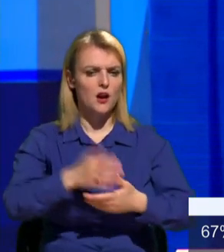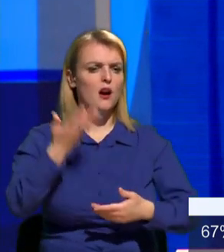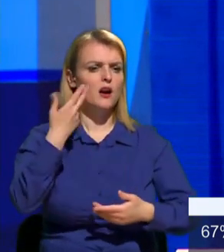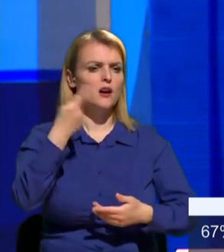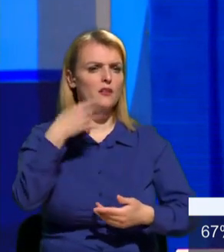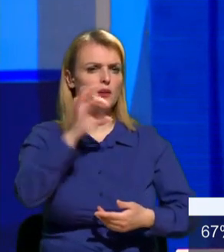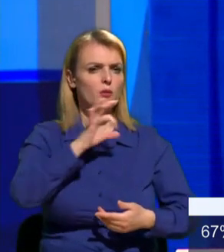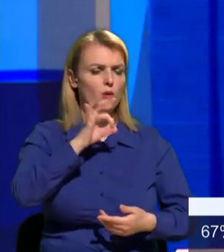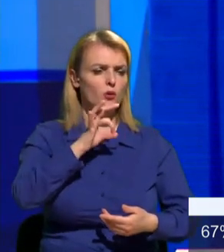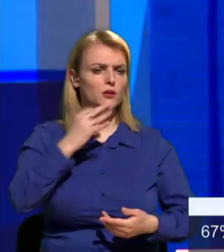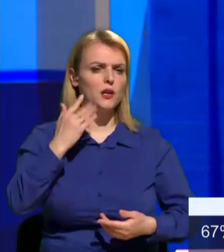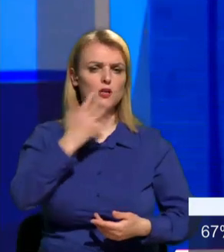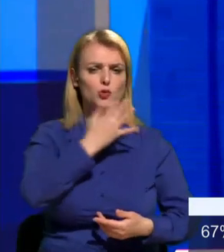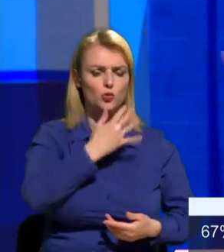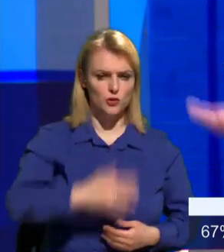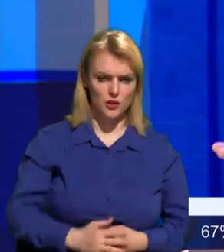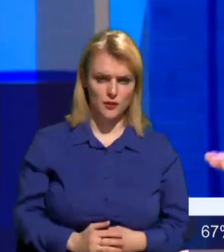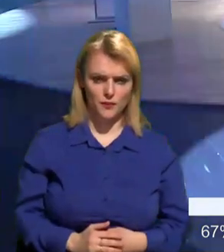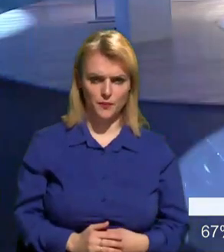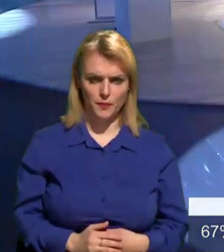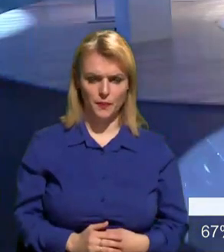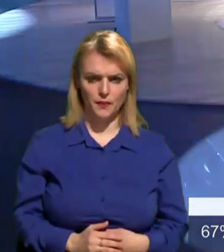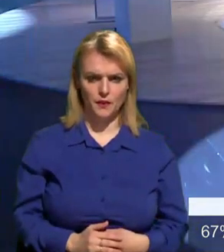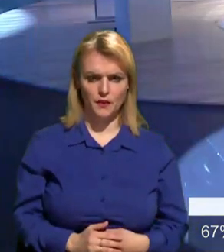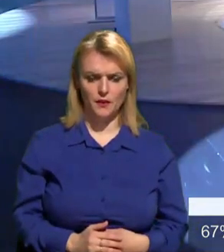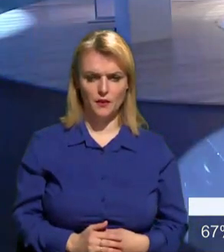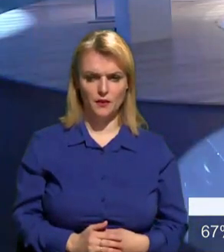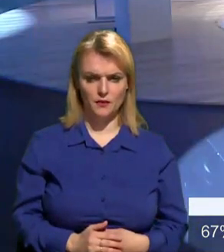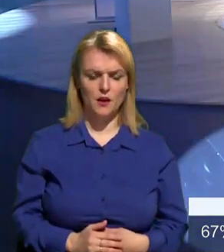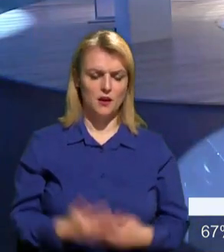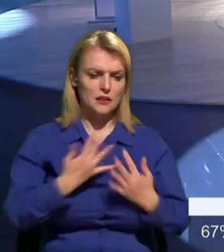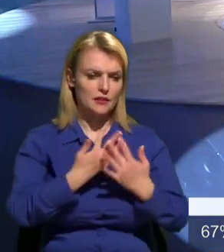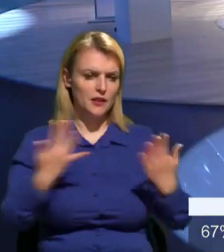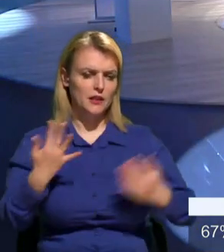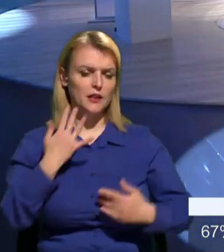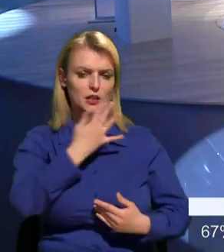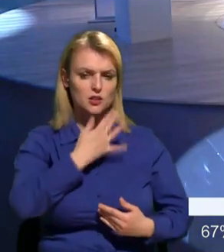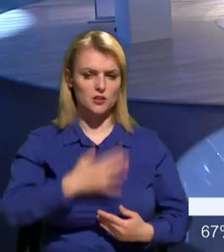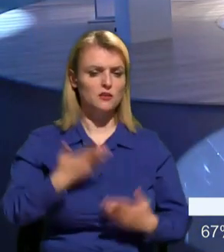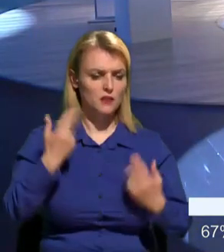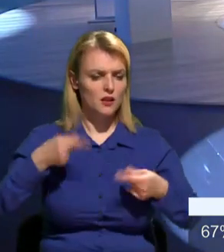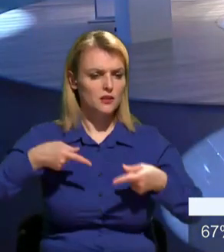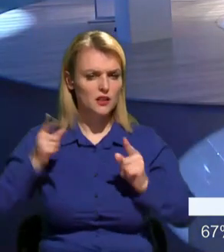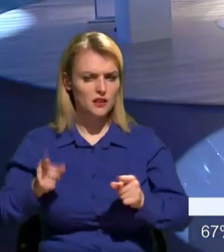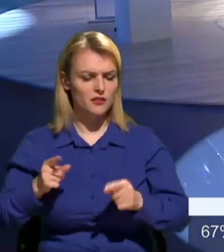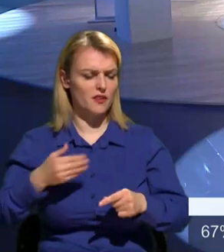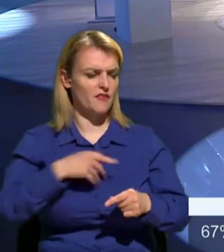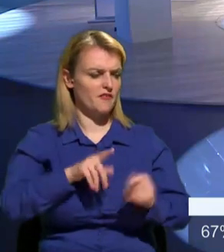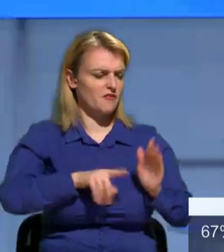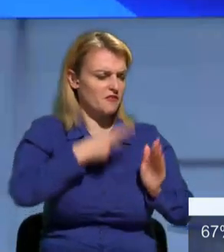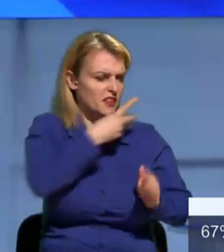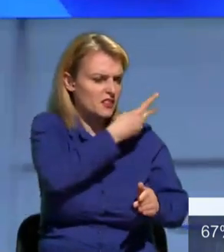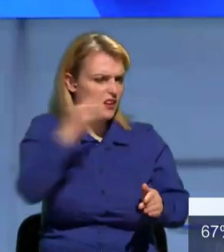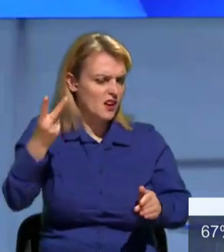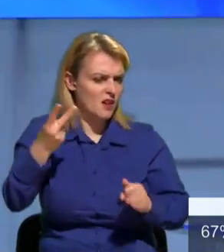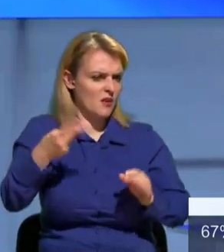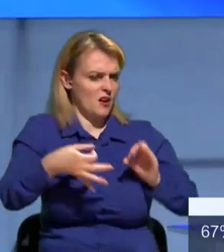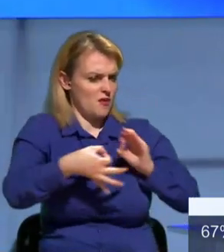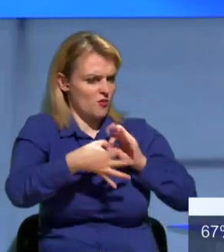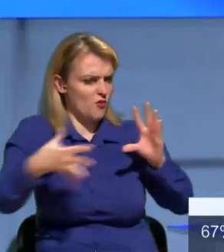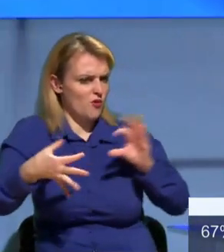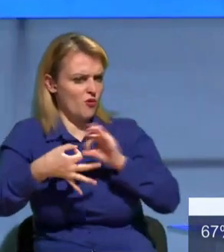națiunile plurale. Noi putem să le numim multietnice. Și într-adevăr, vedem tensiunile rasiale